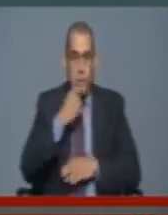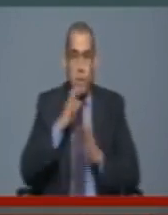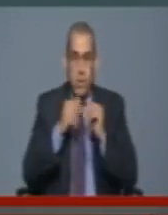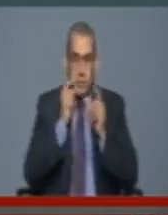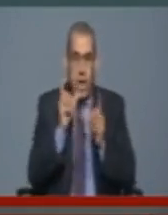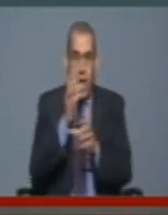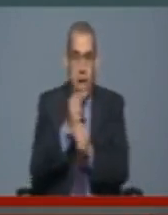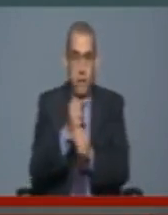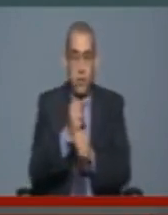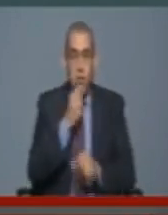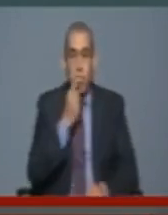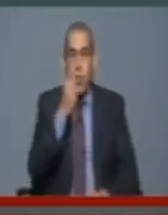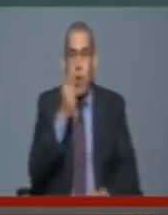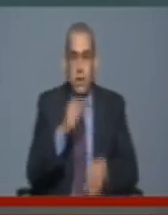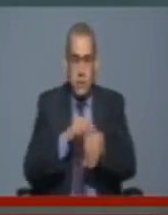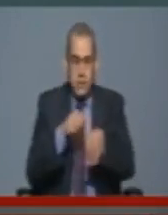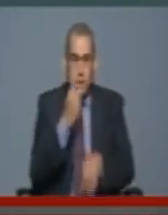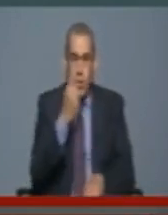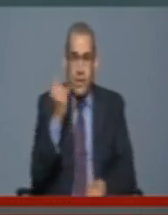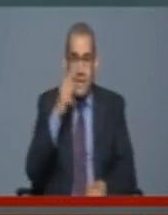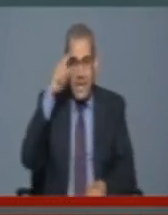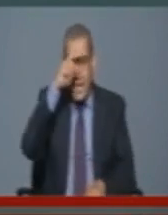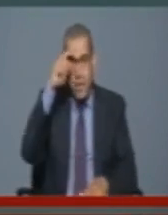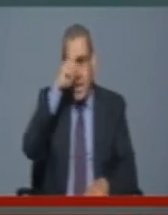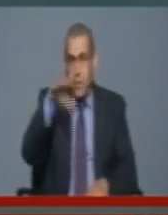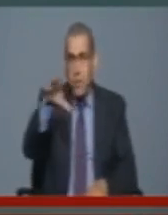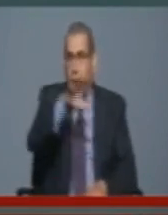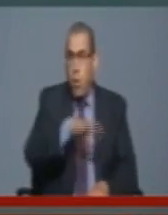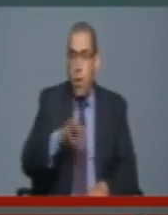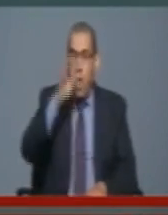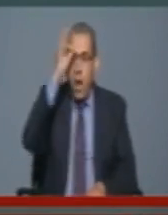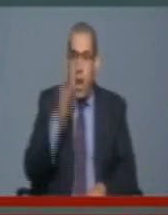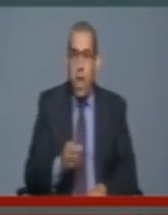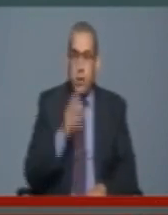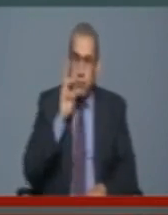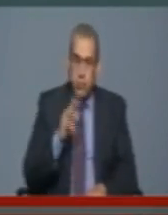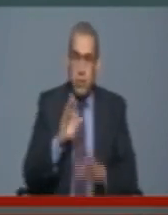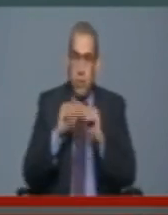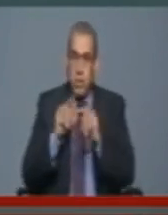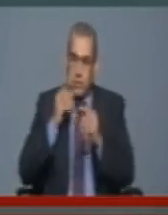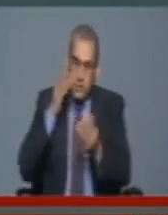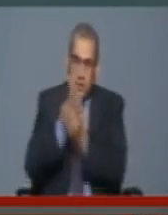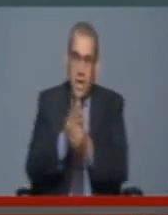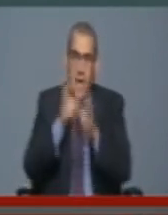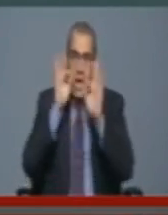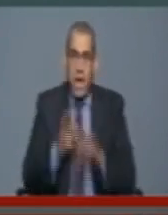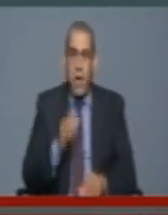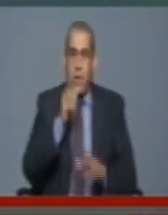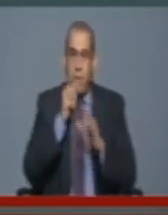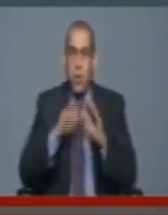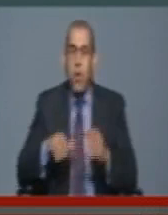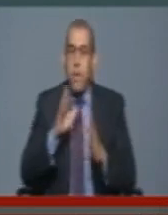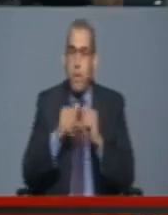وإنه مفيش لحظة عصيبة مرت بالإقليم إلا وتصدت ليها مصر تصديتم أنتم